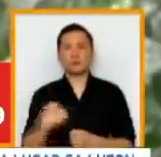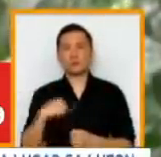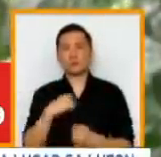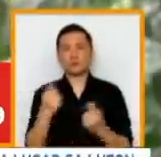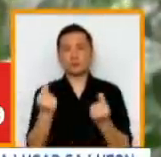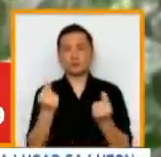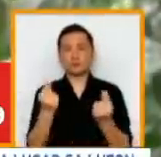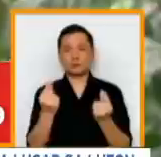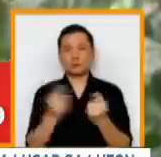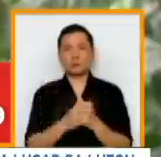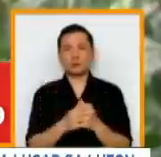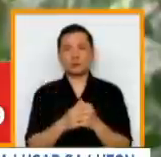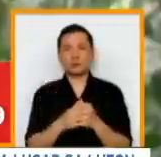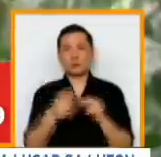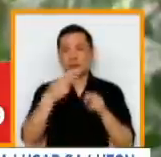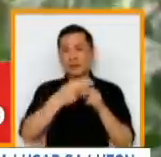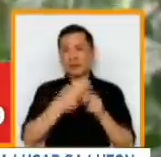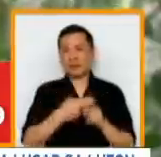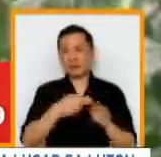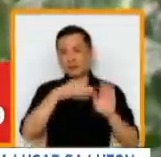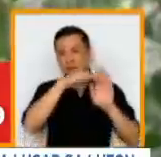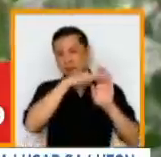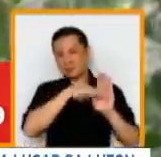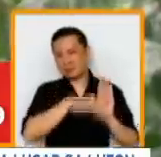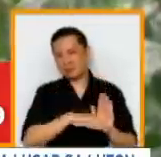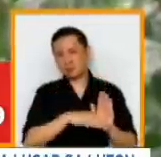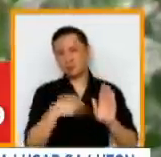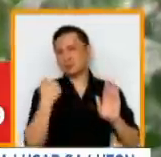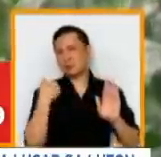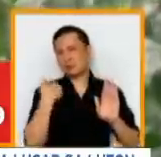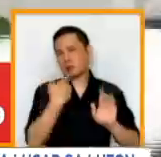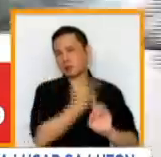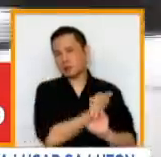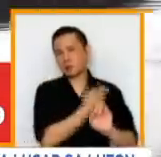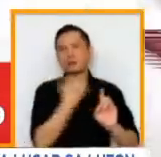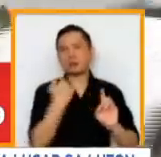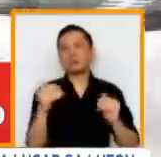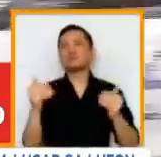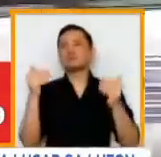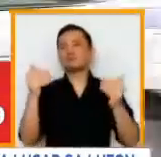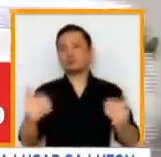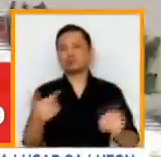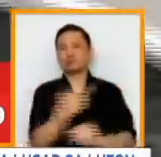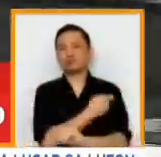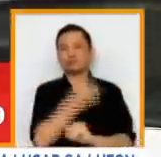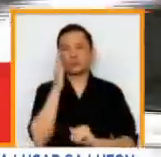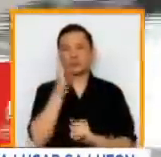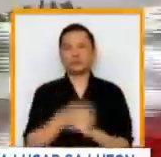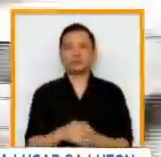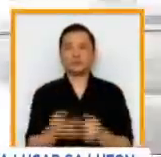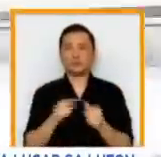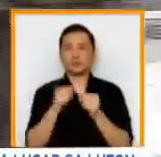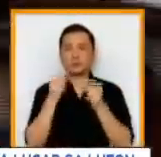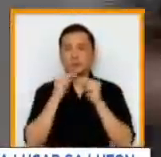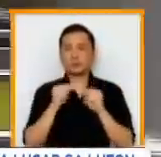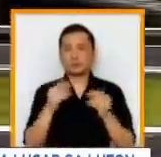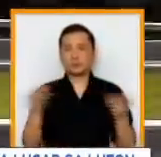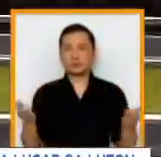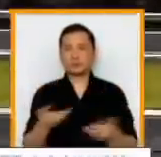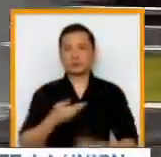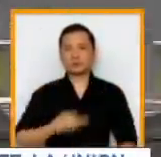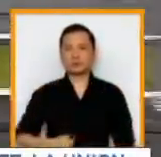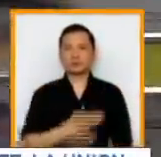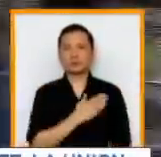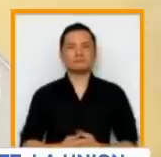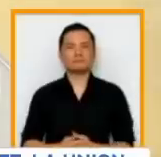yung list kung sino pa hindi nababakunahan para mabakunahan na natin afterwards. Yan ang unang balita. Salima Refran, buong puso para